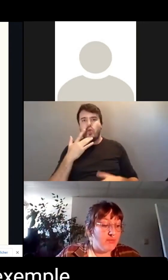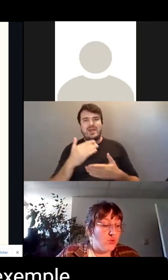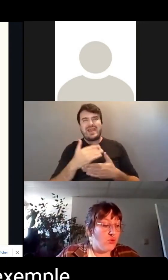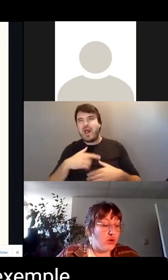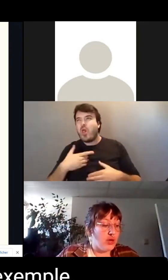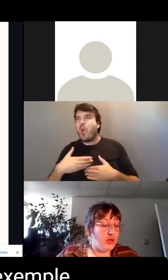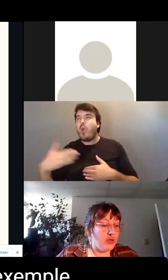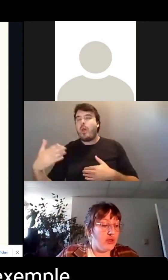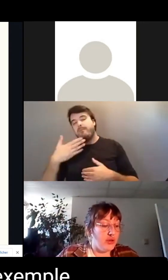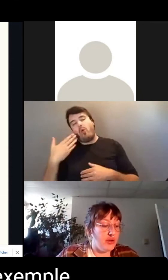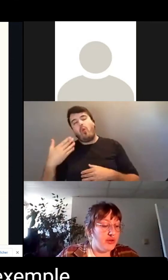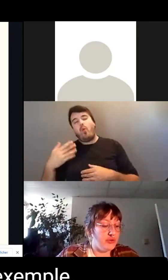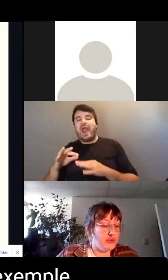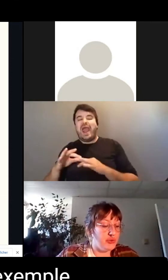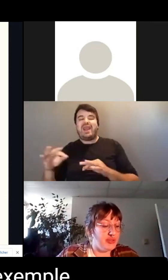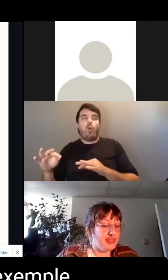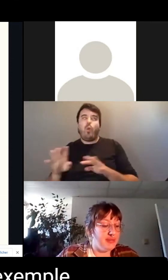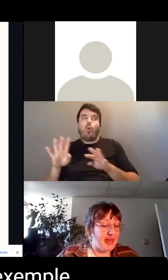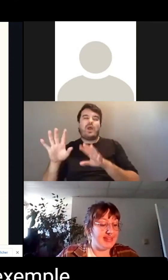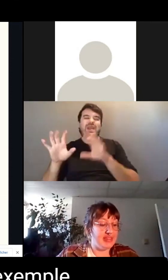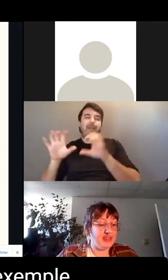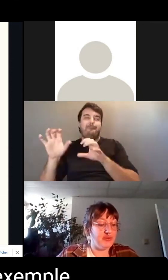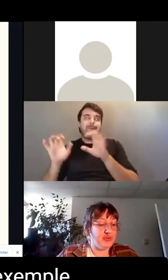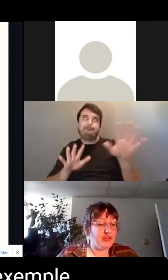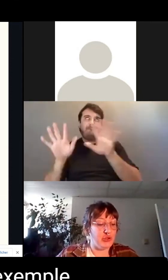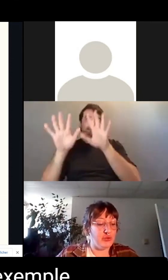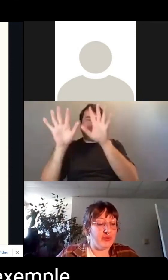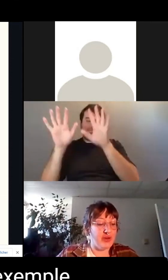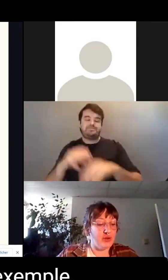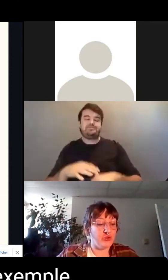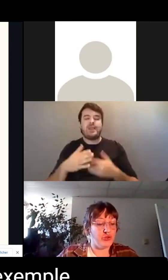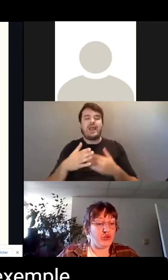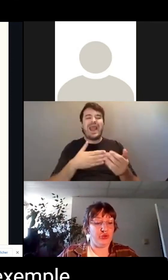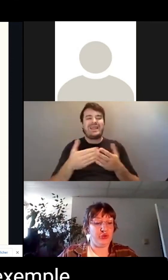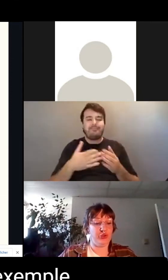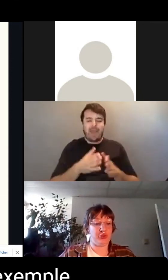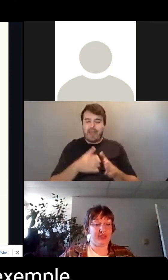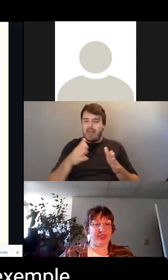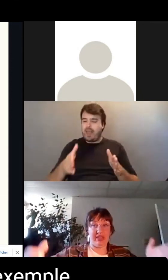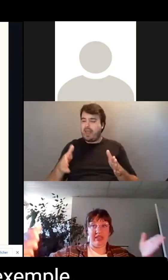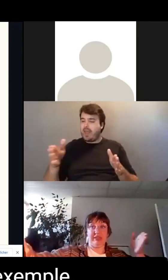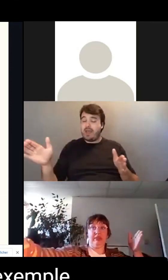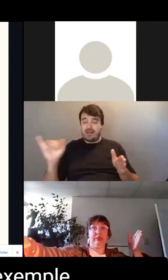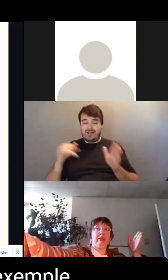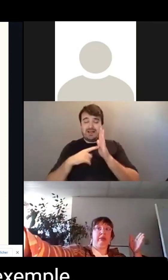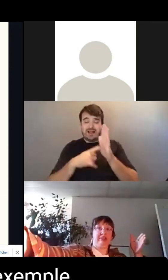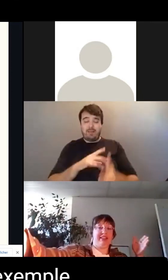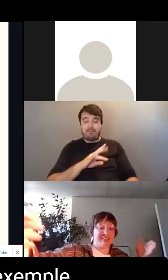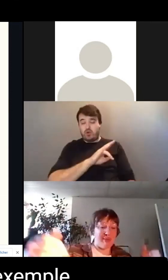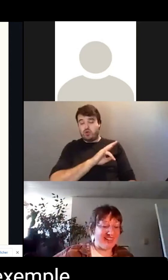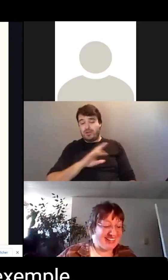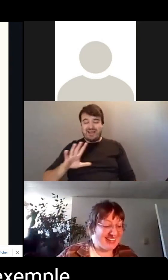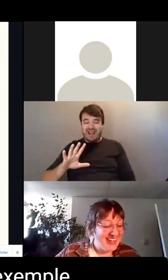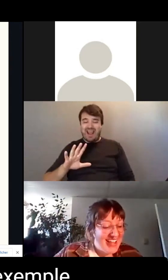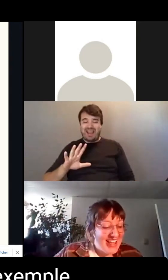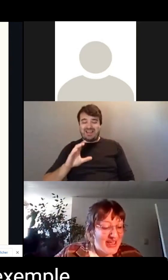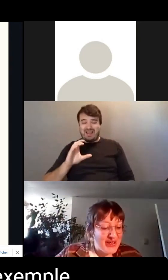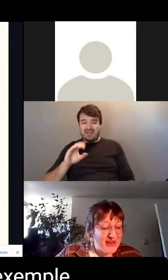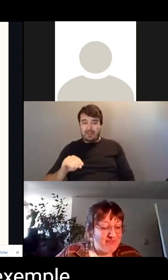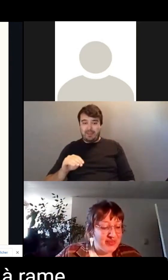l'espacement. Pour ceux-ci, par exemple, si vous êtes sur une planche de culture de 75